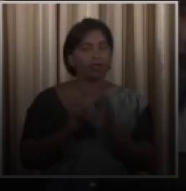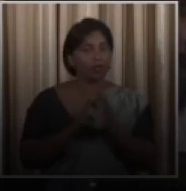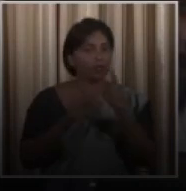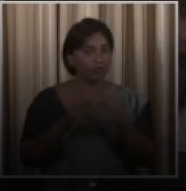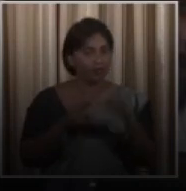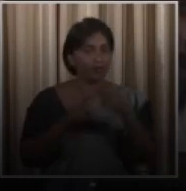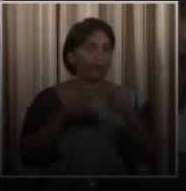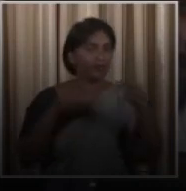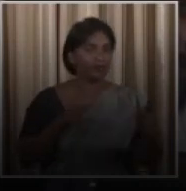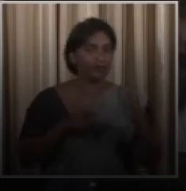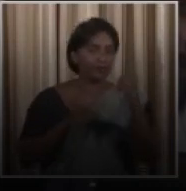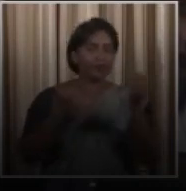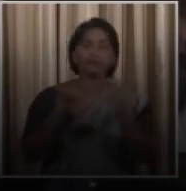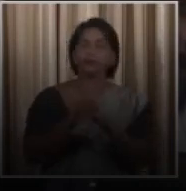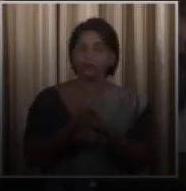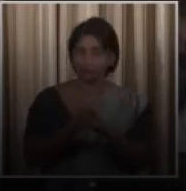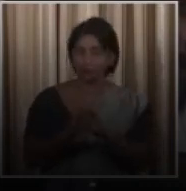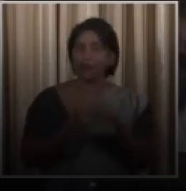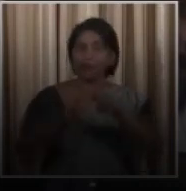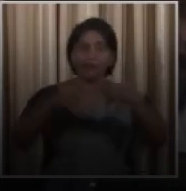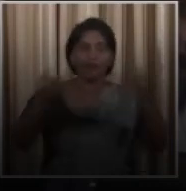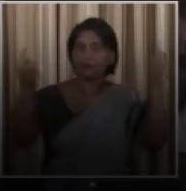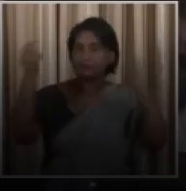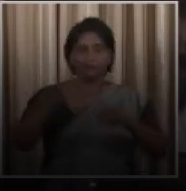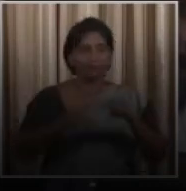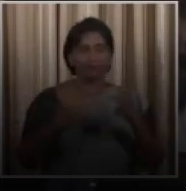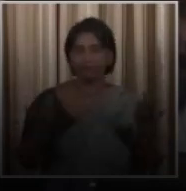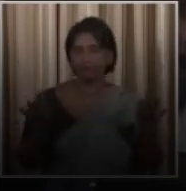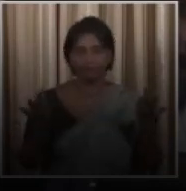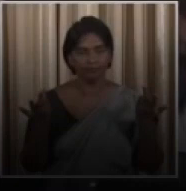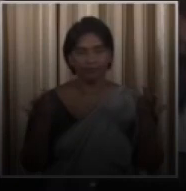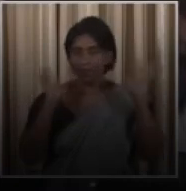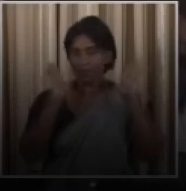පමණක් විපක්ෂයෙන් ඒකට සහභාගී වුණා වෙන කවුරුවත් ඒකෙදී